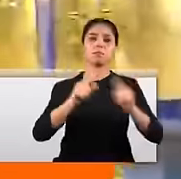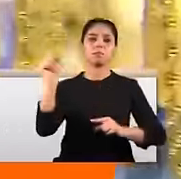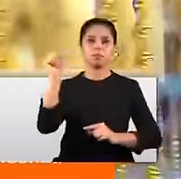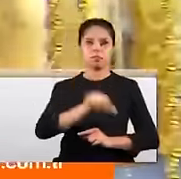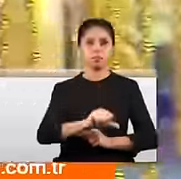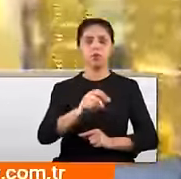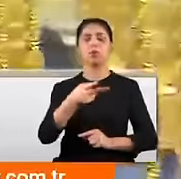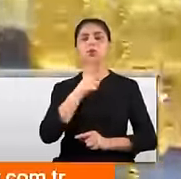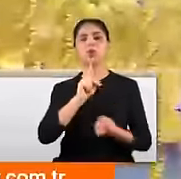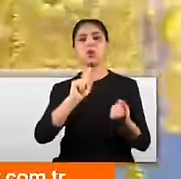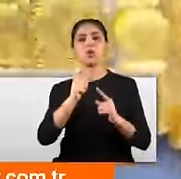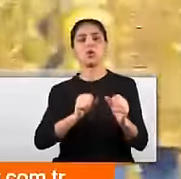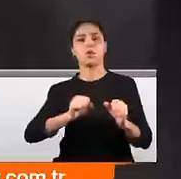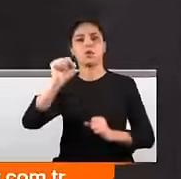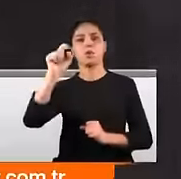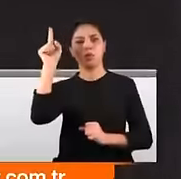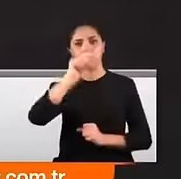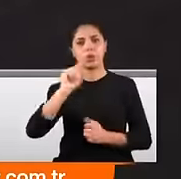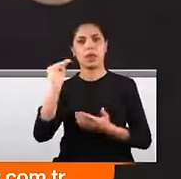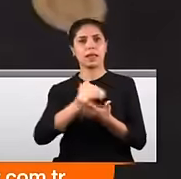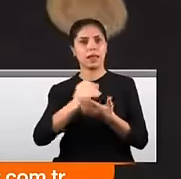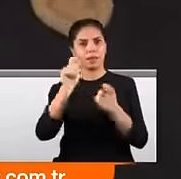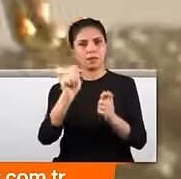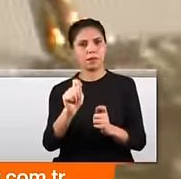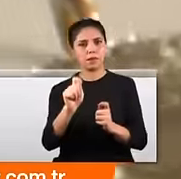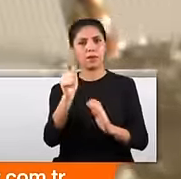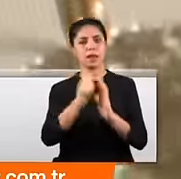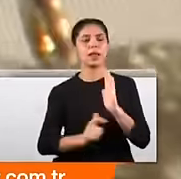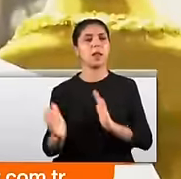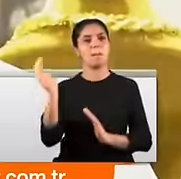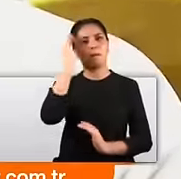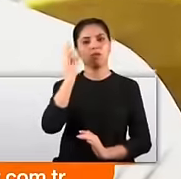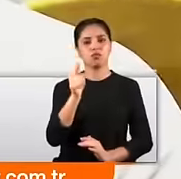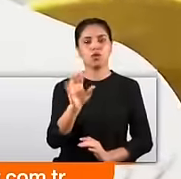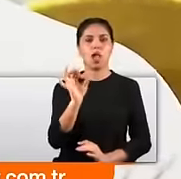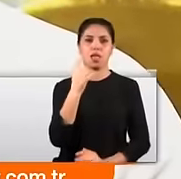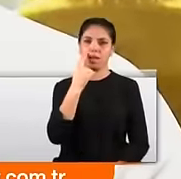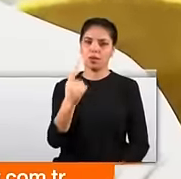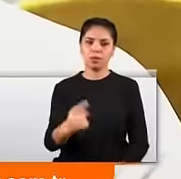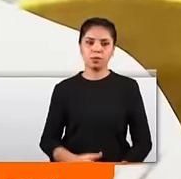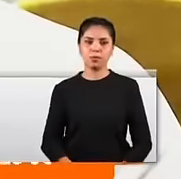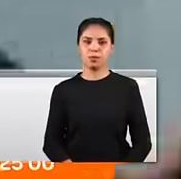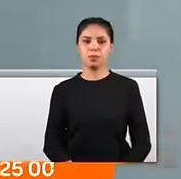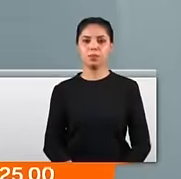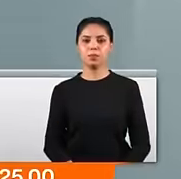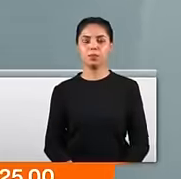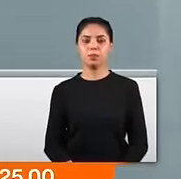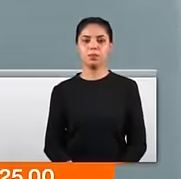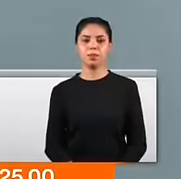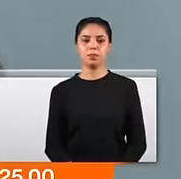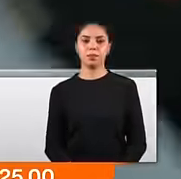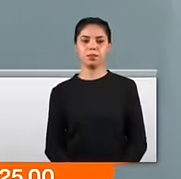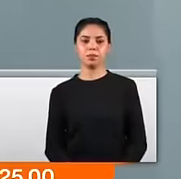de son dönemin zirvesinde, bu yüzden de yatırım yapılacaklar listesinin en başında geliyor. Altın gördüğü yeri mümkün değil unutmaz yani. Almaya